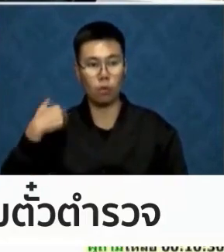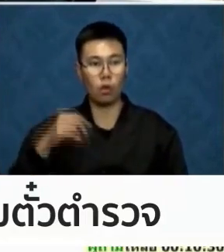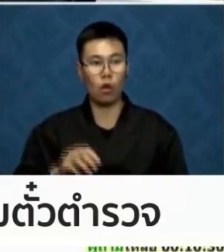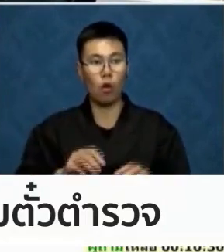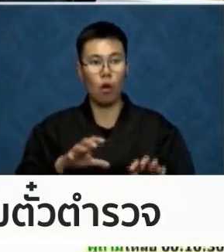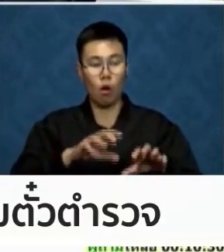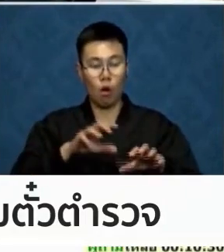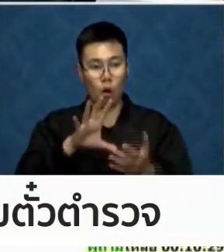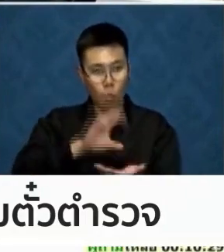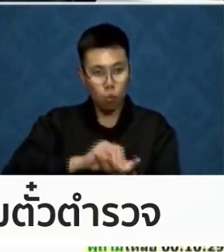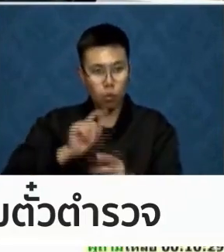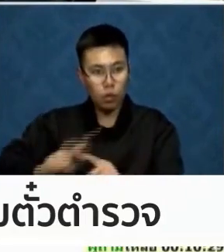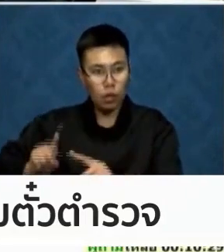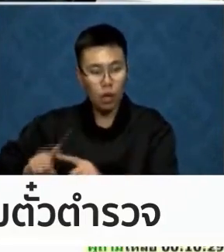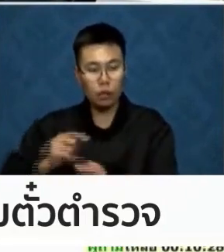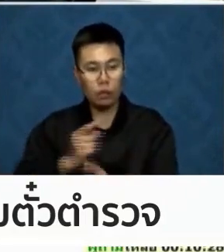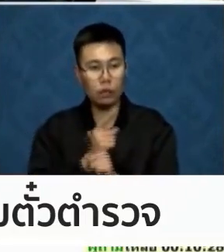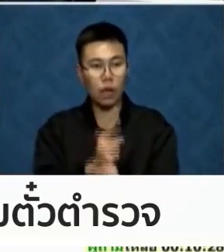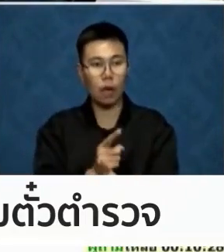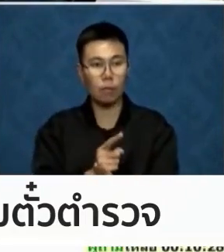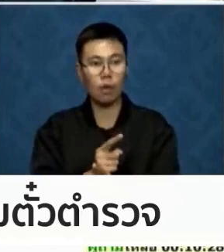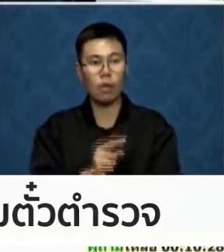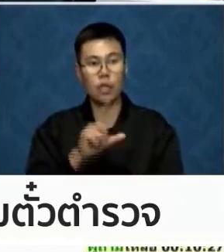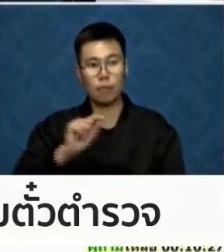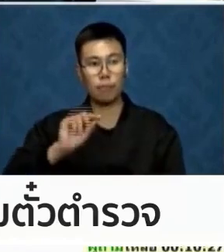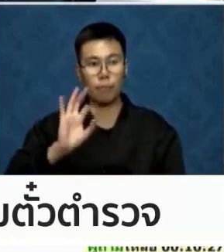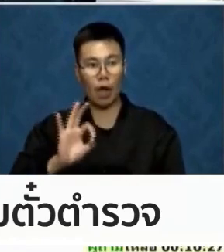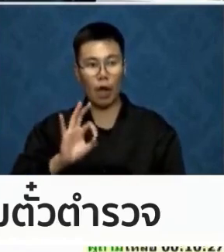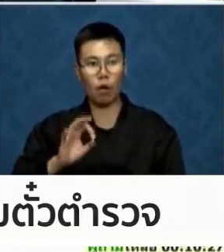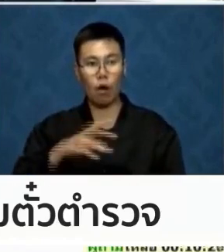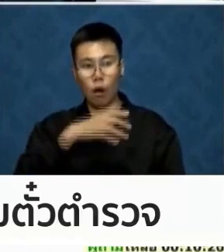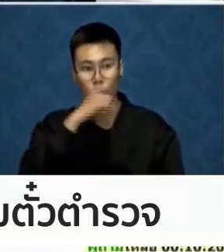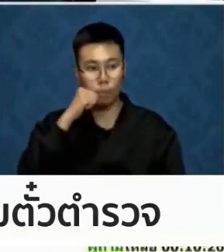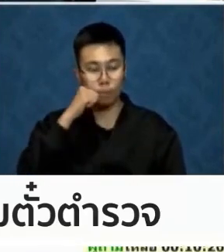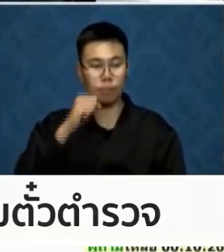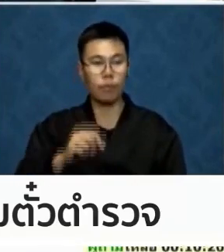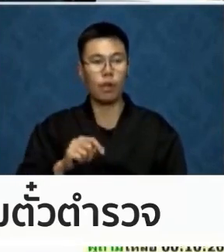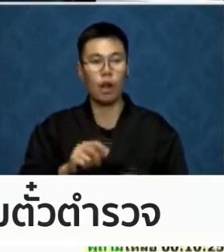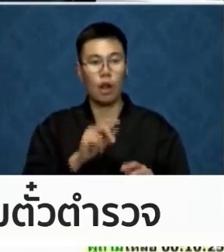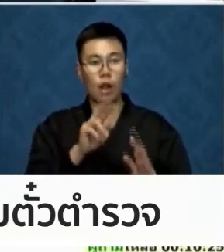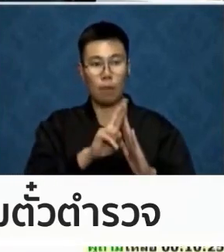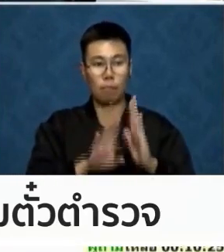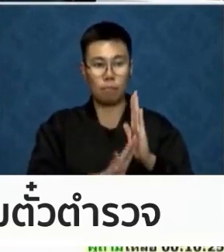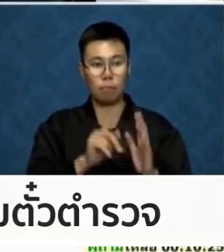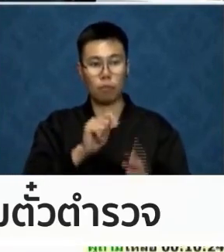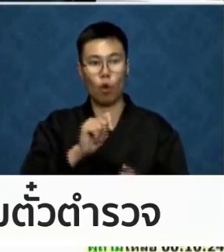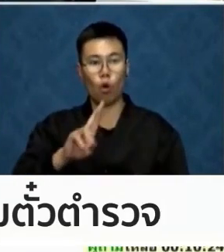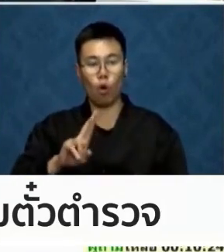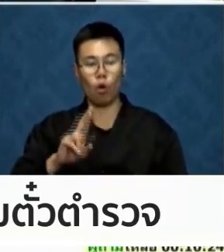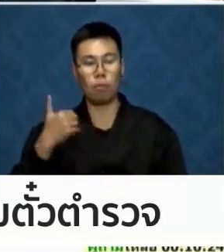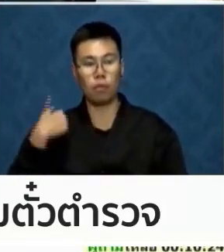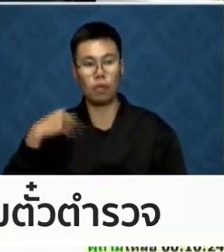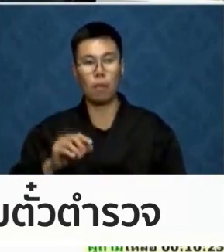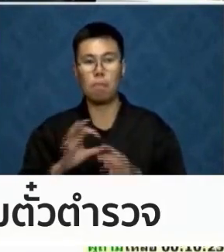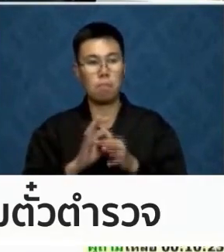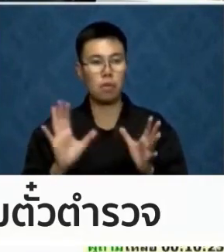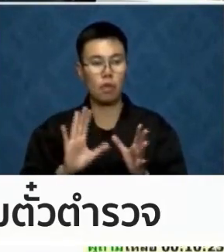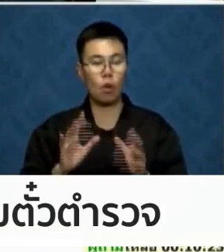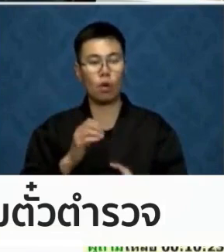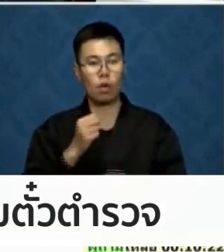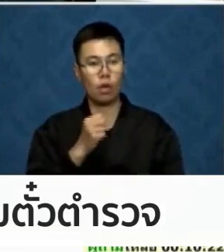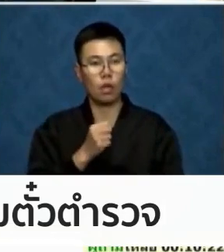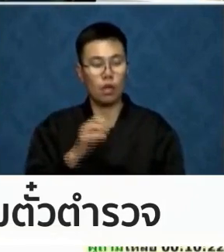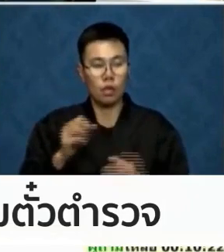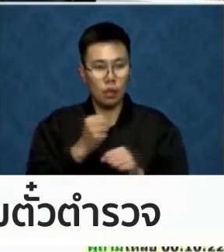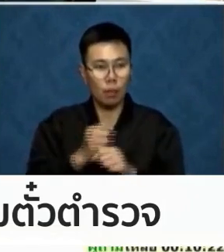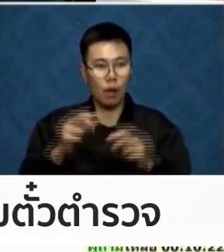กไม่อยู่ทุกทีเลยฮะ ทุกแมตช์เลย คราวที่แล้วเนี่ยคือกรรมธิการคณะของคุณรังสิมันต์โรมกรรมธิการความมั่นคง